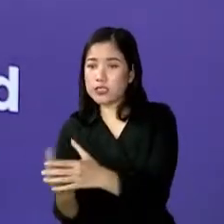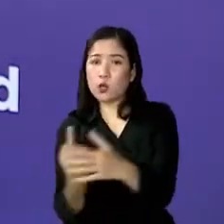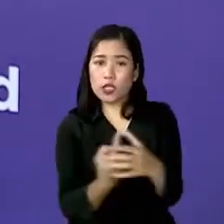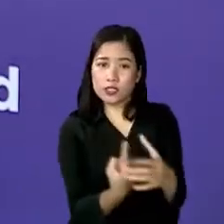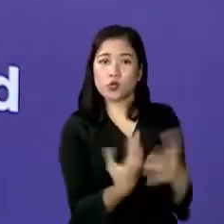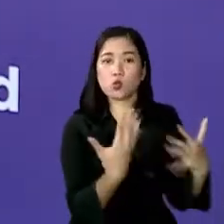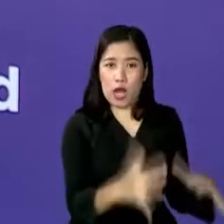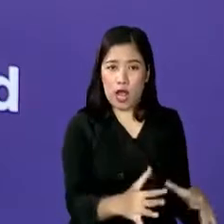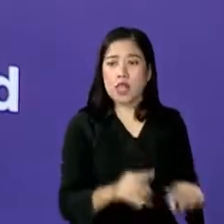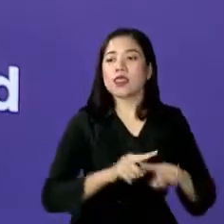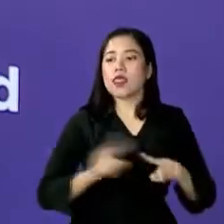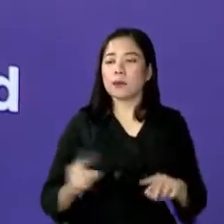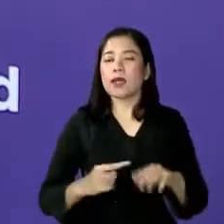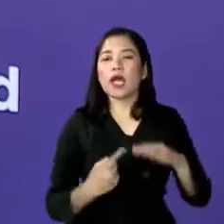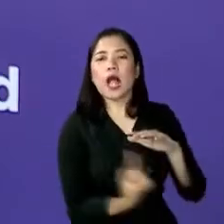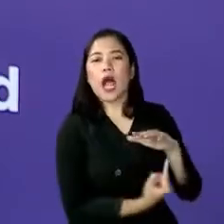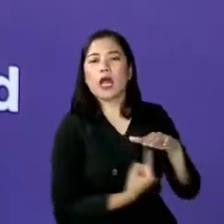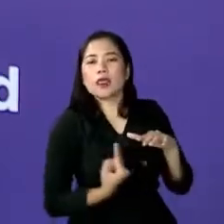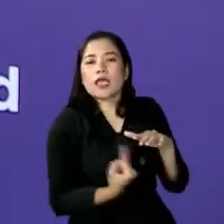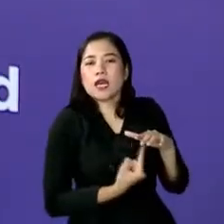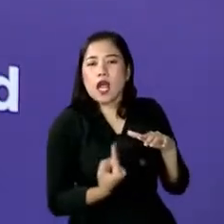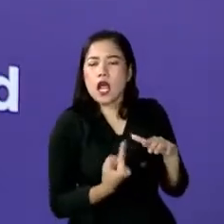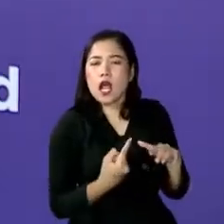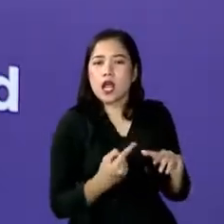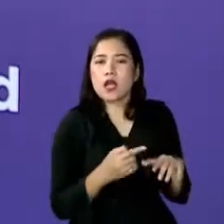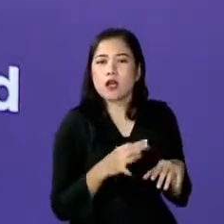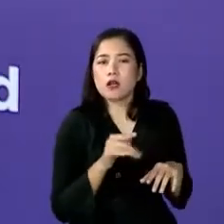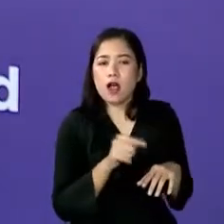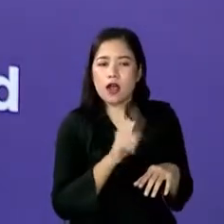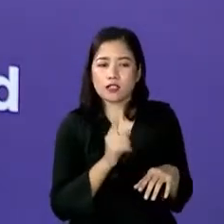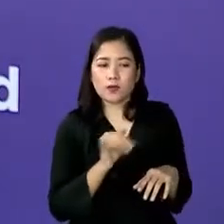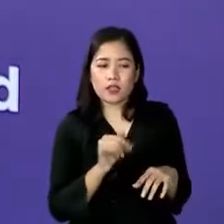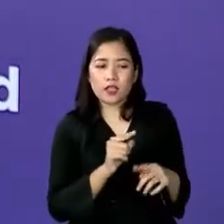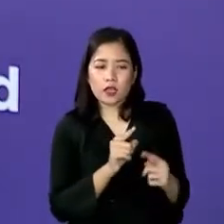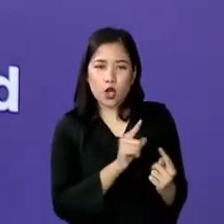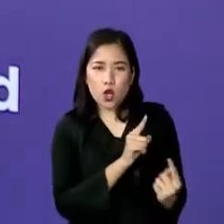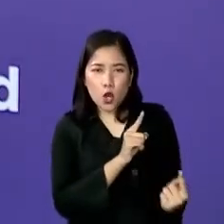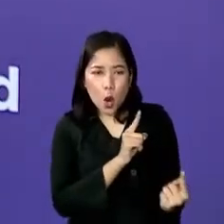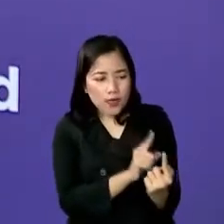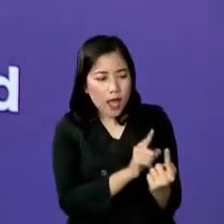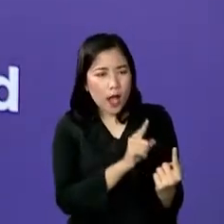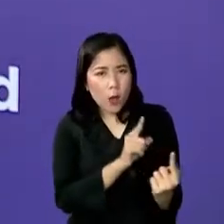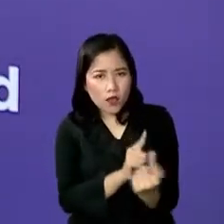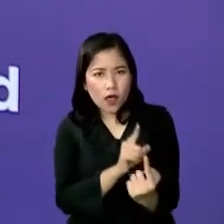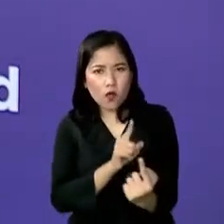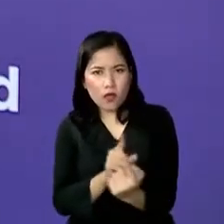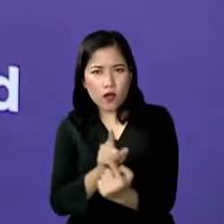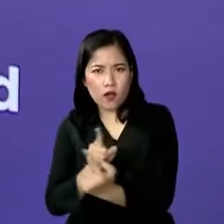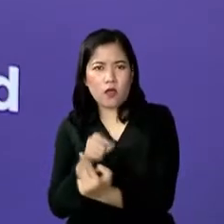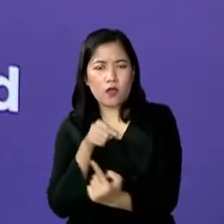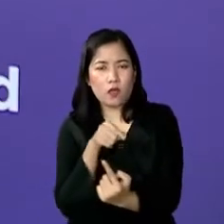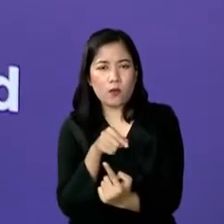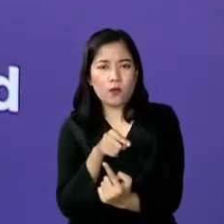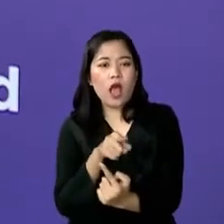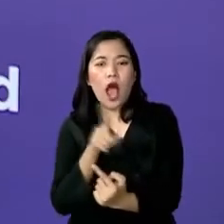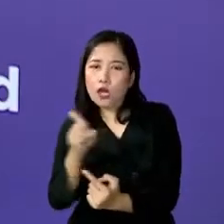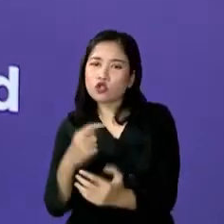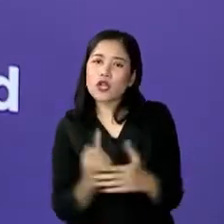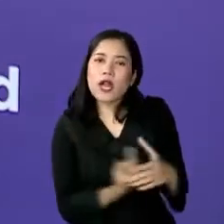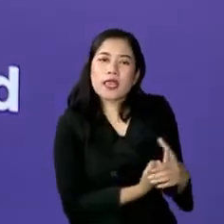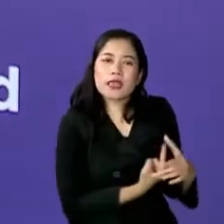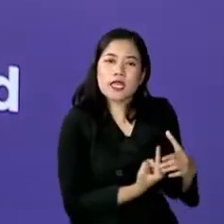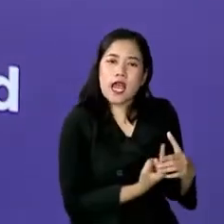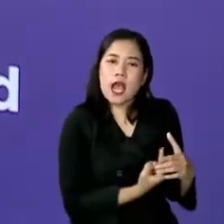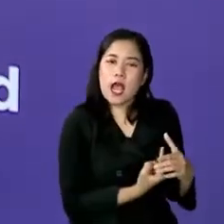karantinanya jadi kontak erat kontak erat dengan kasus konfirmasi ini kan juga harus dilakukan karantina